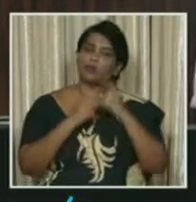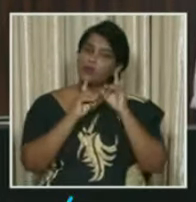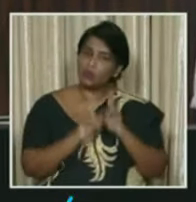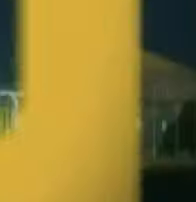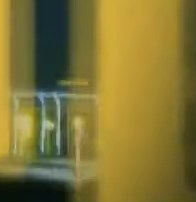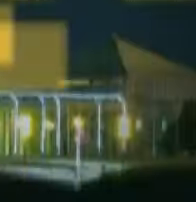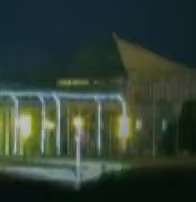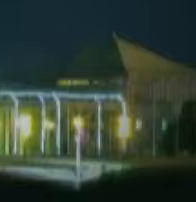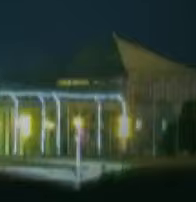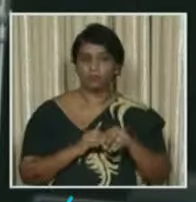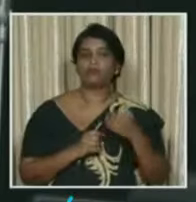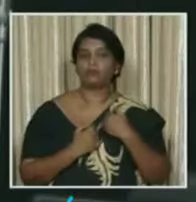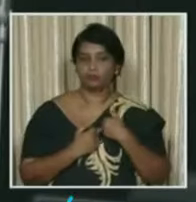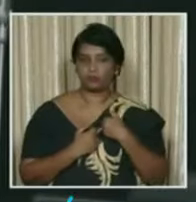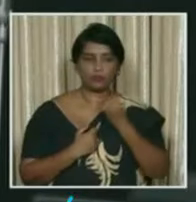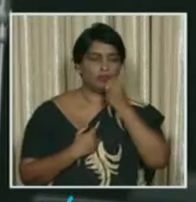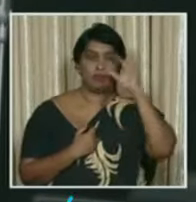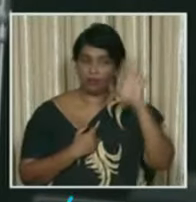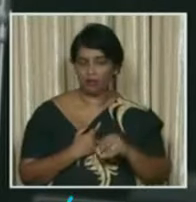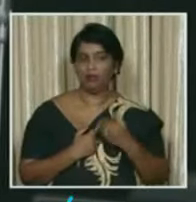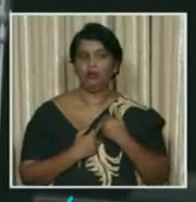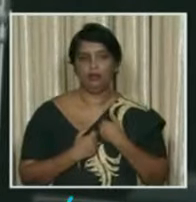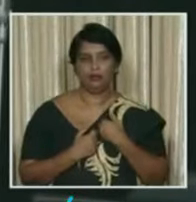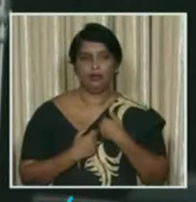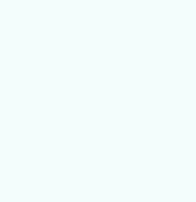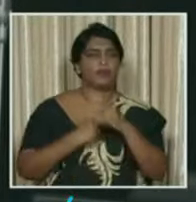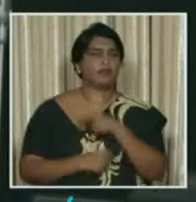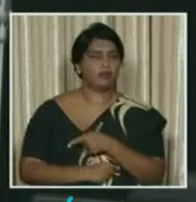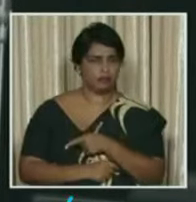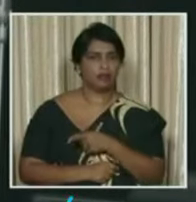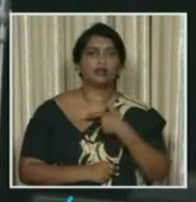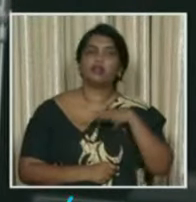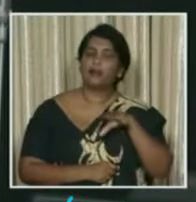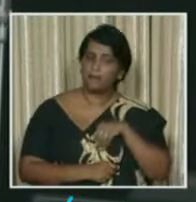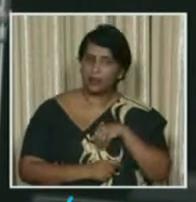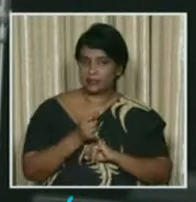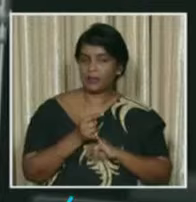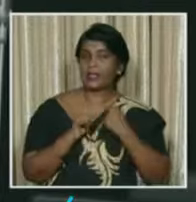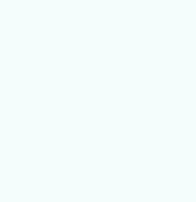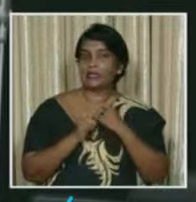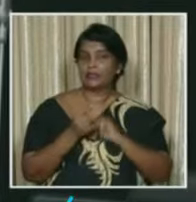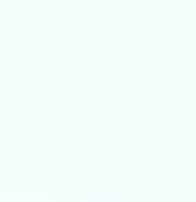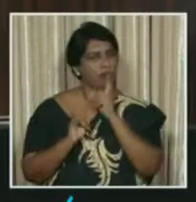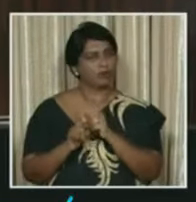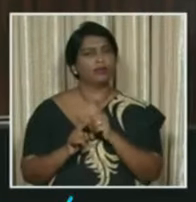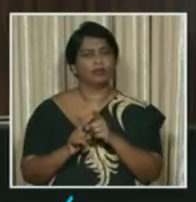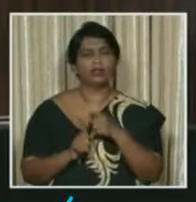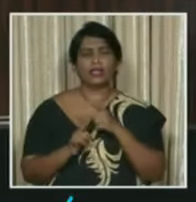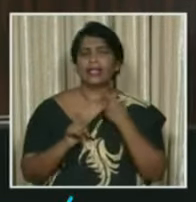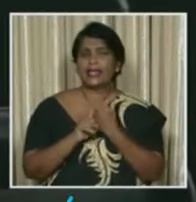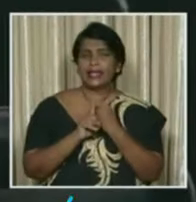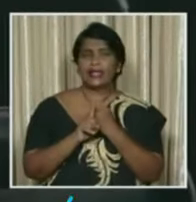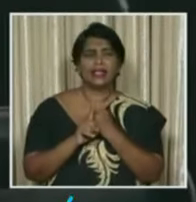අපි කවුරුත් ගරු කරමු. සල් ගැනීම සම්බන්ධව මම එකඟතාවයක් දීලා නැහැ. මම පිළිගන්නවා කීරි සම්බවල යම් හිඟයක් තියෙනවා. කීරි